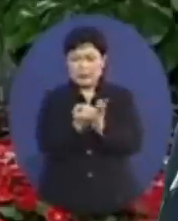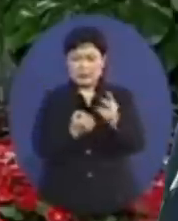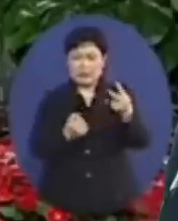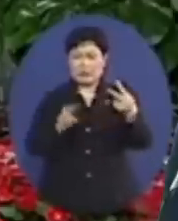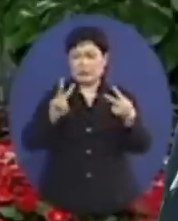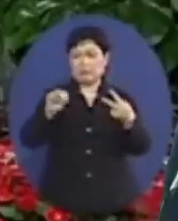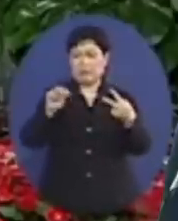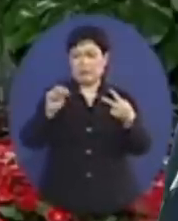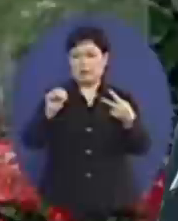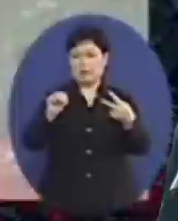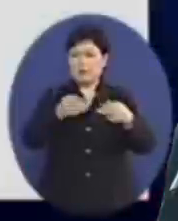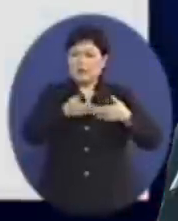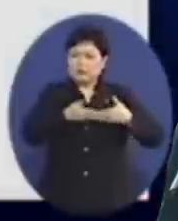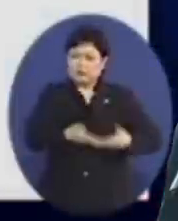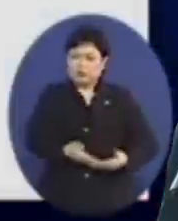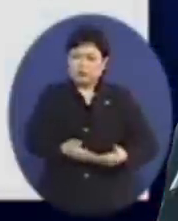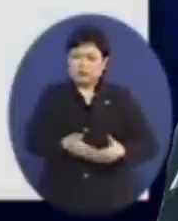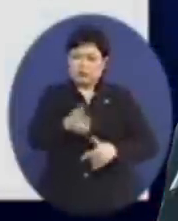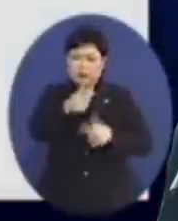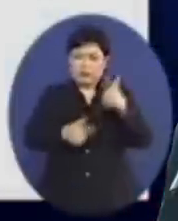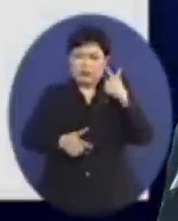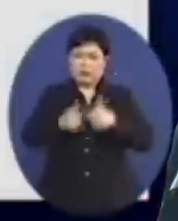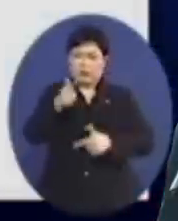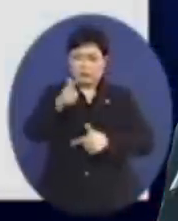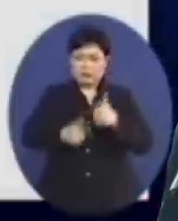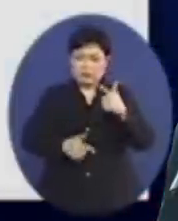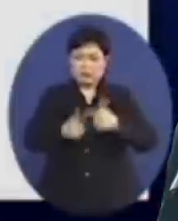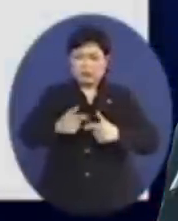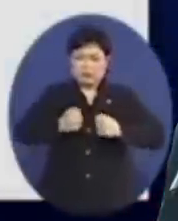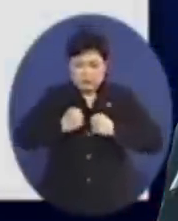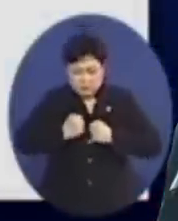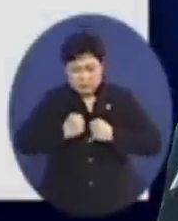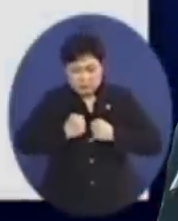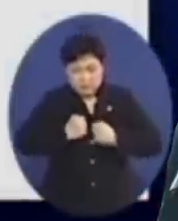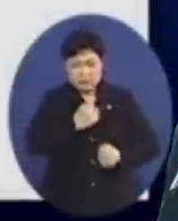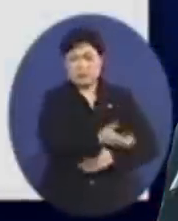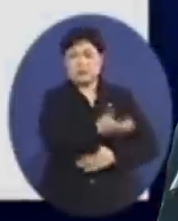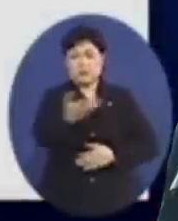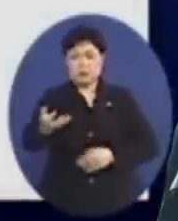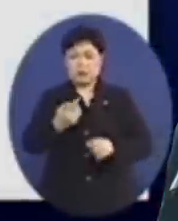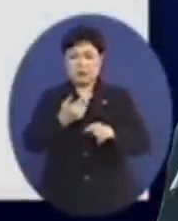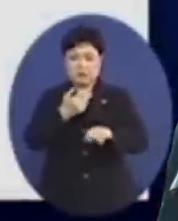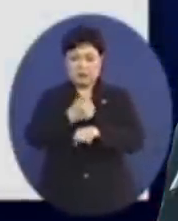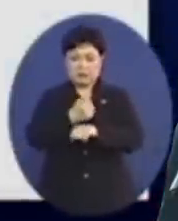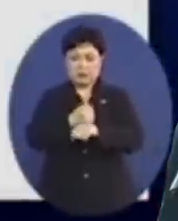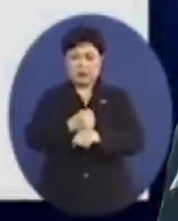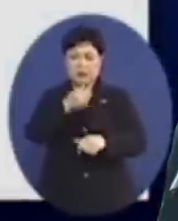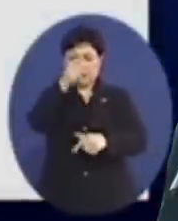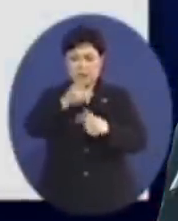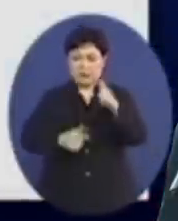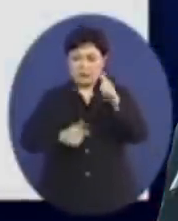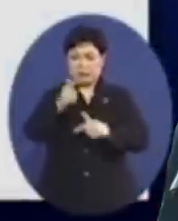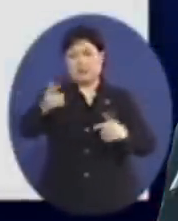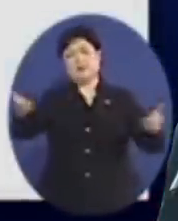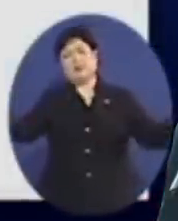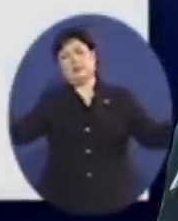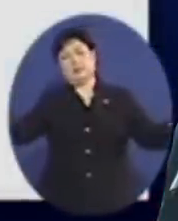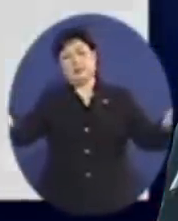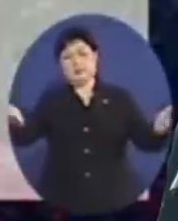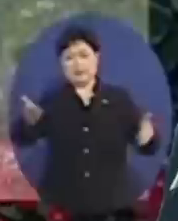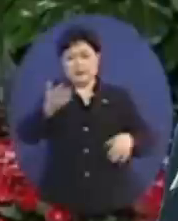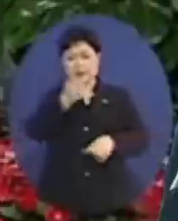길이의 무거운 나무를 끌고 사형당할 장소까지 이동하는 것입니다. 그 외에야 십자가형이 집행되었습니다.